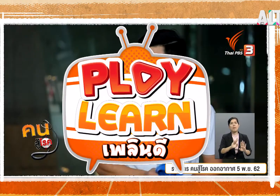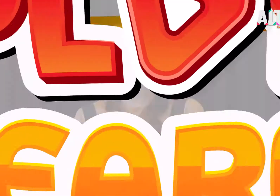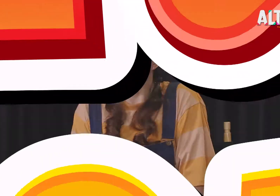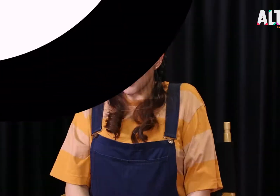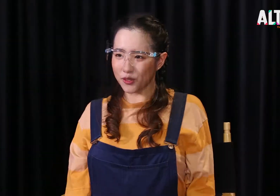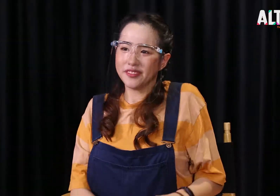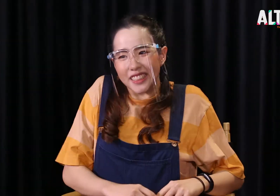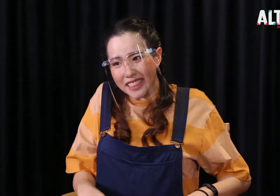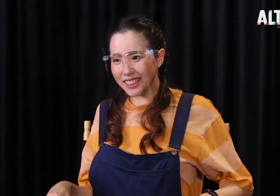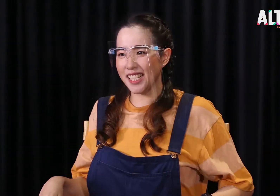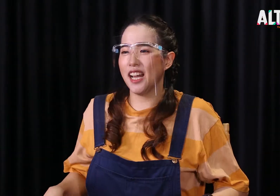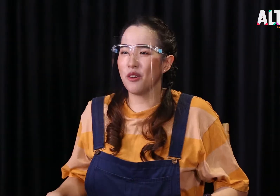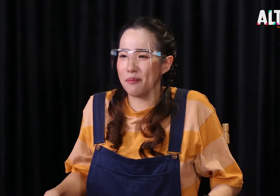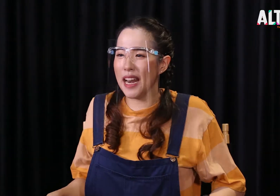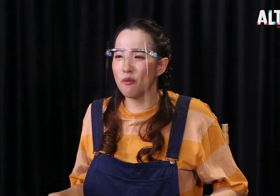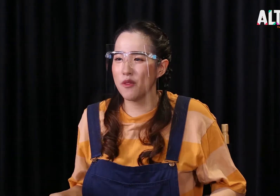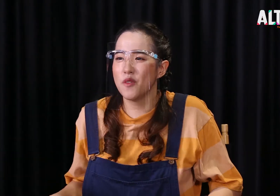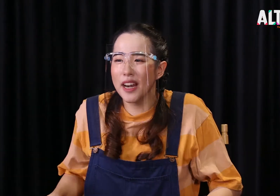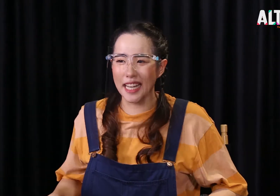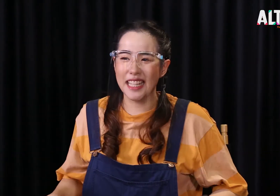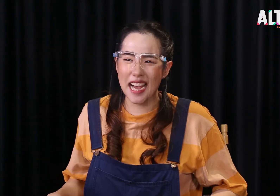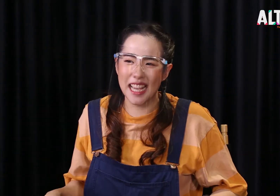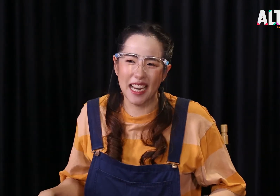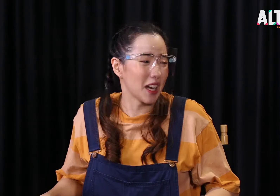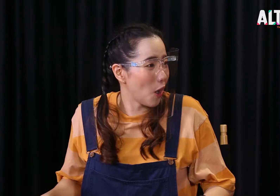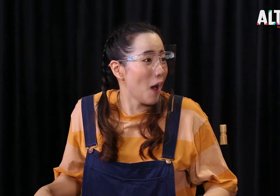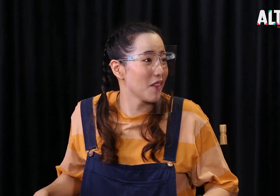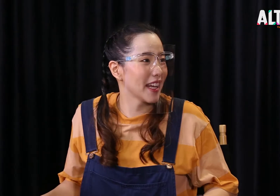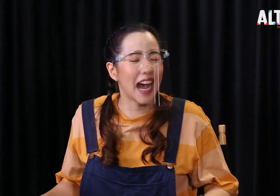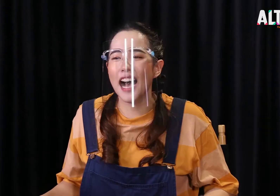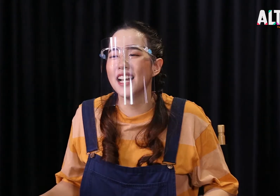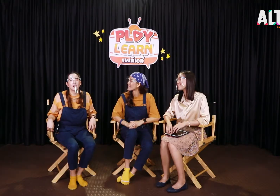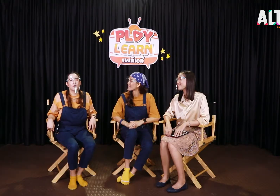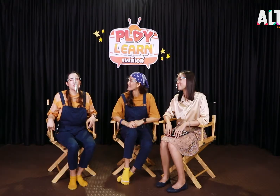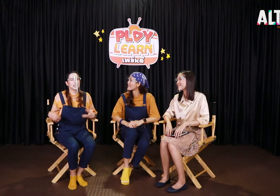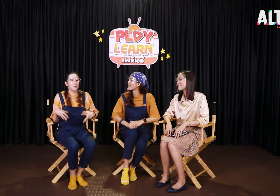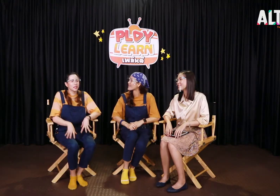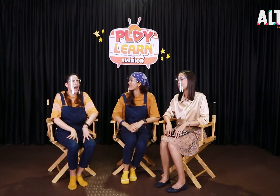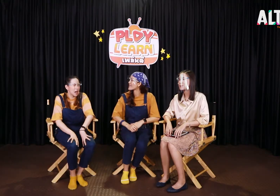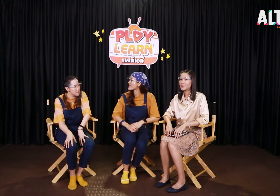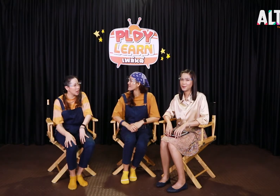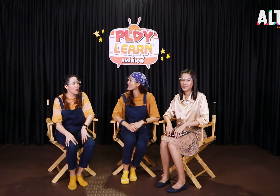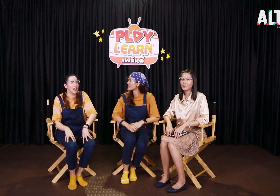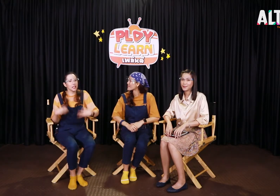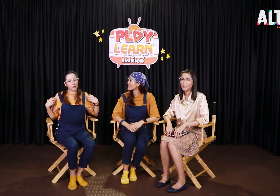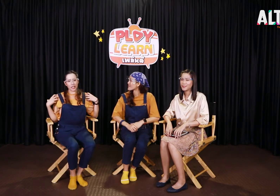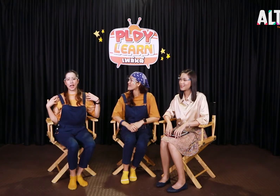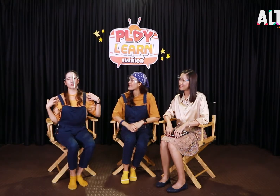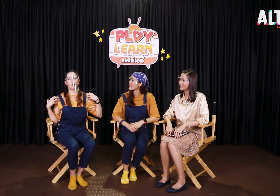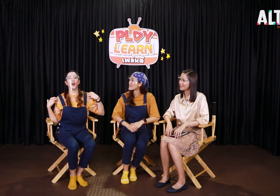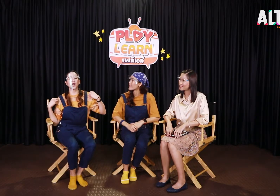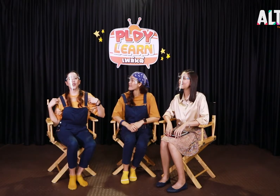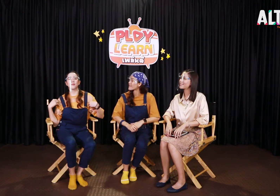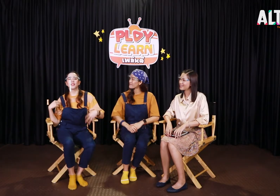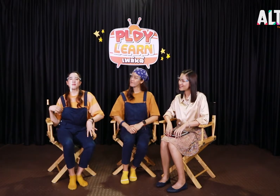ครับ เตยจะเอากลับไปทำวันเว้นวันอย่างที่อาจารย์อ่ะเขาว่าไว้เลยนะคะเพราะนอกจากทำให้เตยหายเมื่อยแล้วอ่ะยังทำให้เตยหลัง